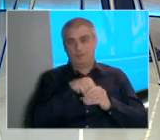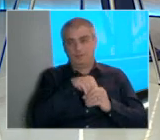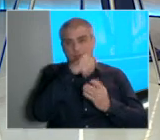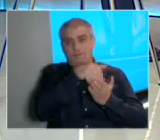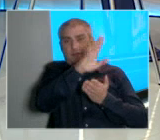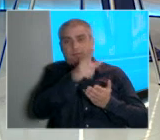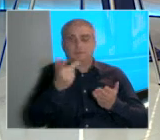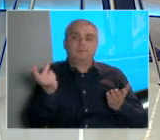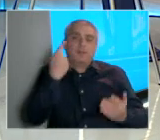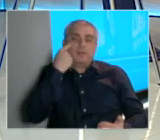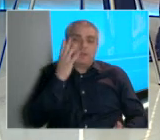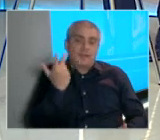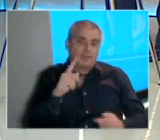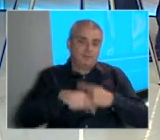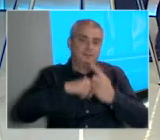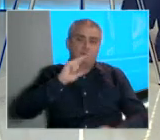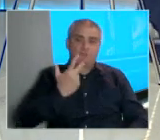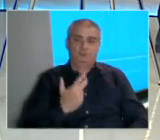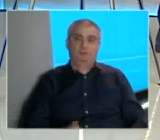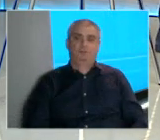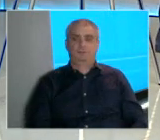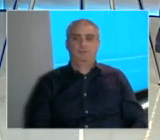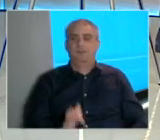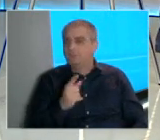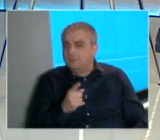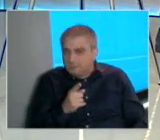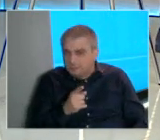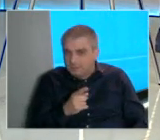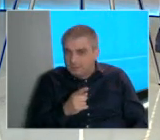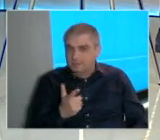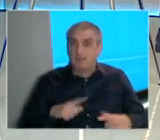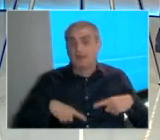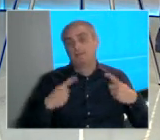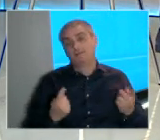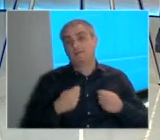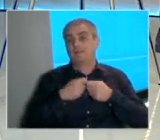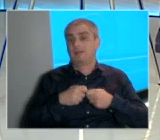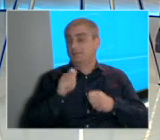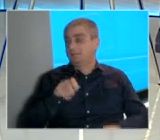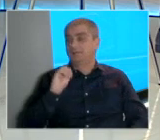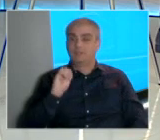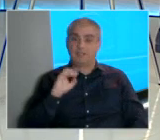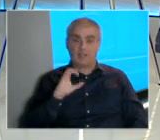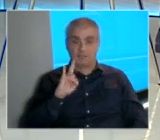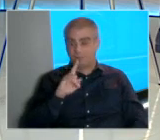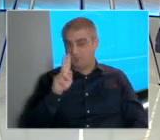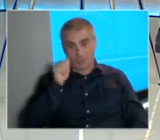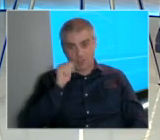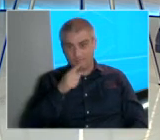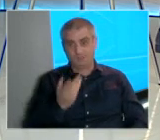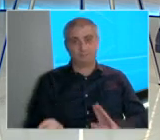בחוץ. אז נראה איך זה יהיה בסבב 3. מה זה? זה לחיים עצמם. חברת הכנסת מיקי חיימוביץ' מכחול לבן,